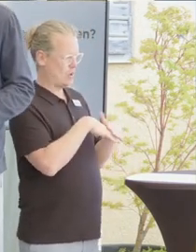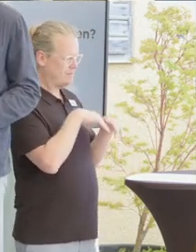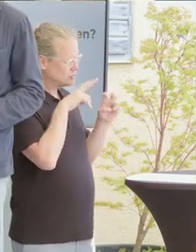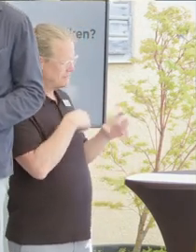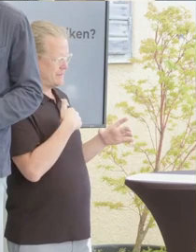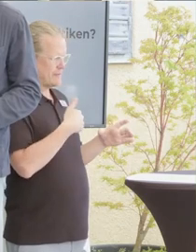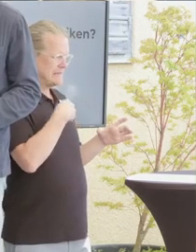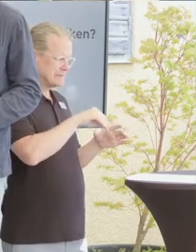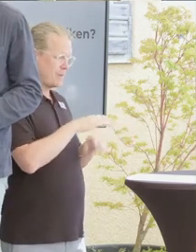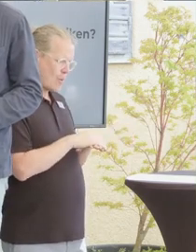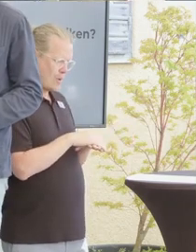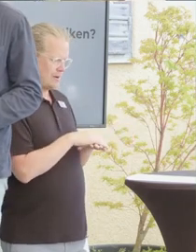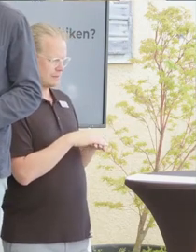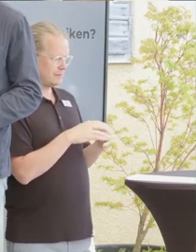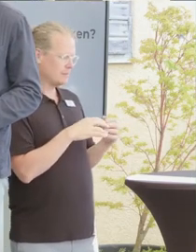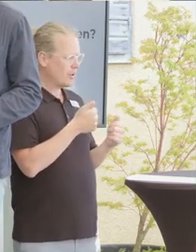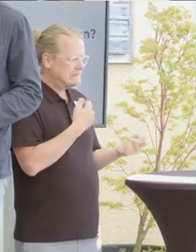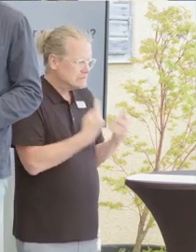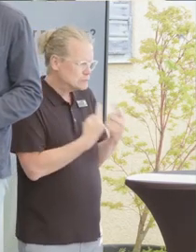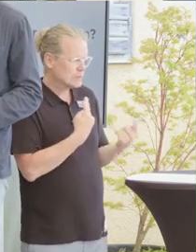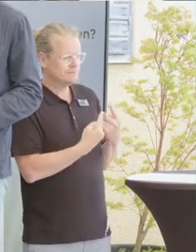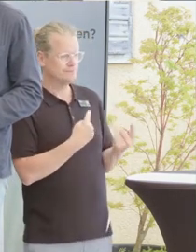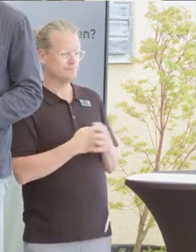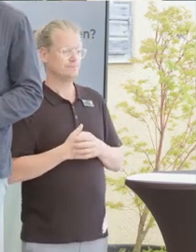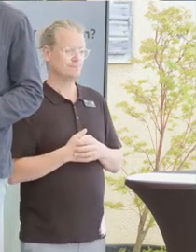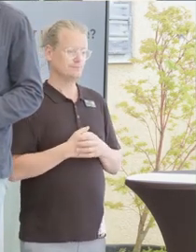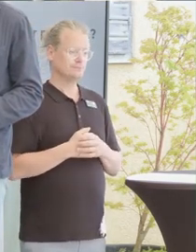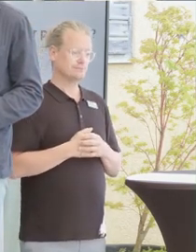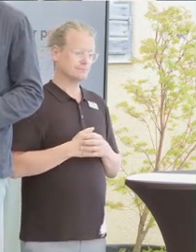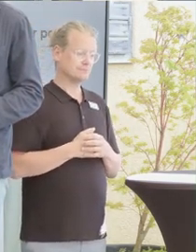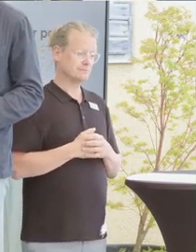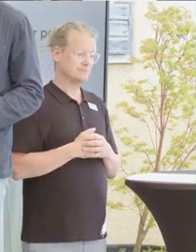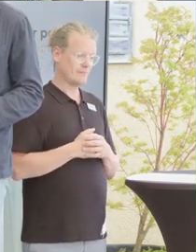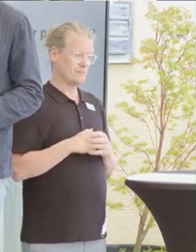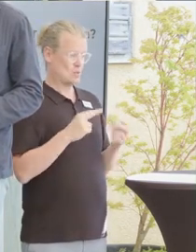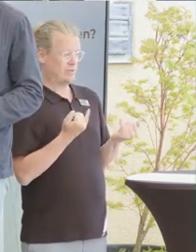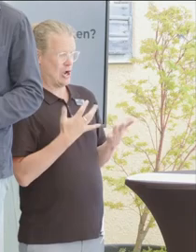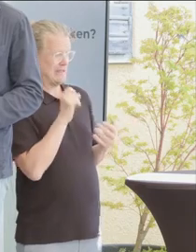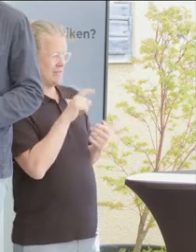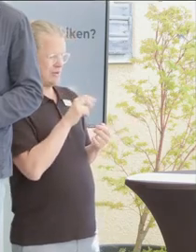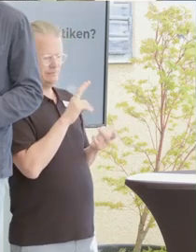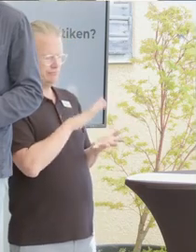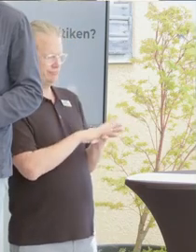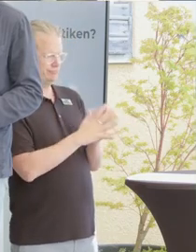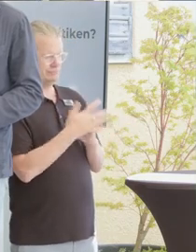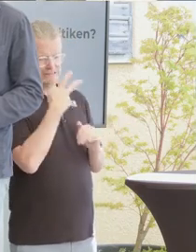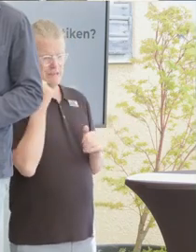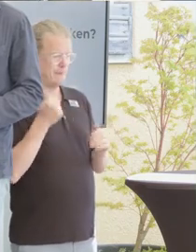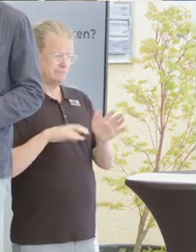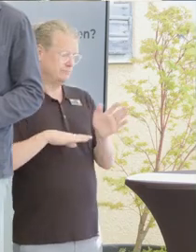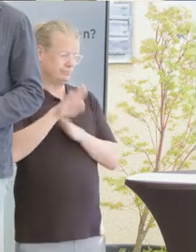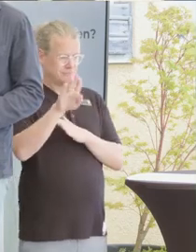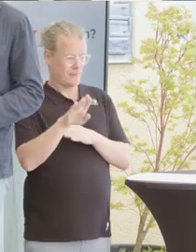här digitaliseringen är så otroligt snabbväxande, så måste vi också hänga med här och på något